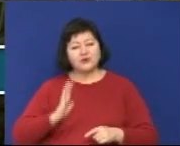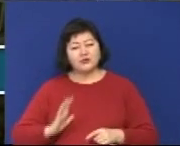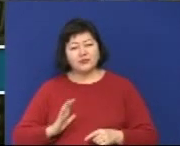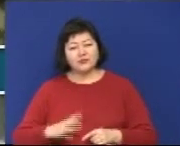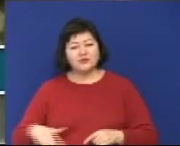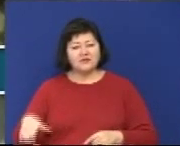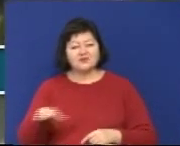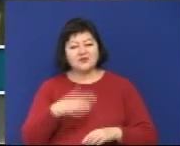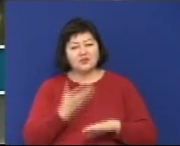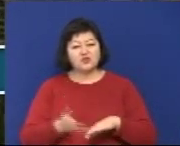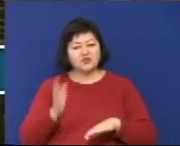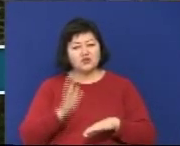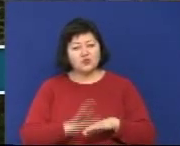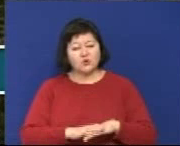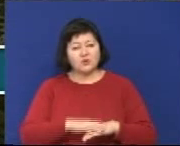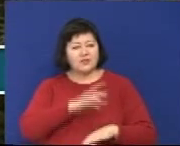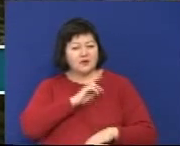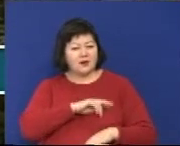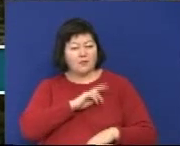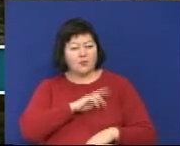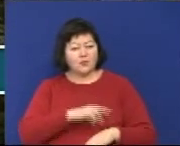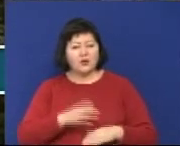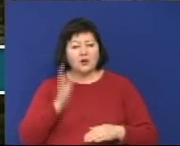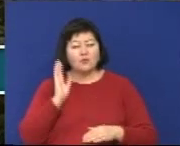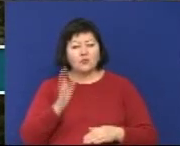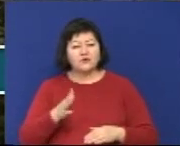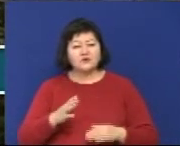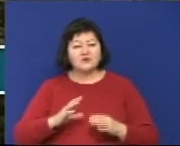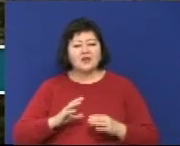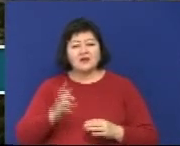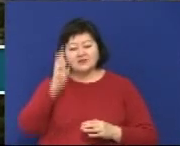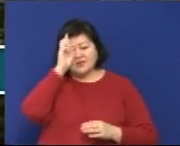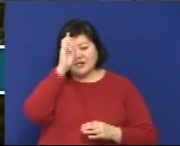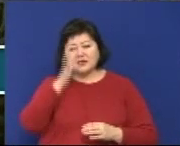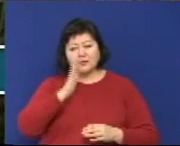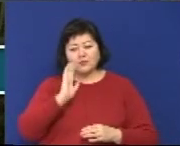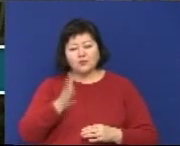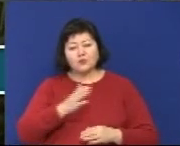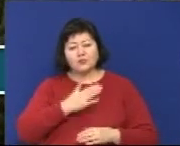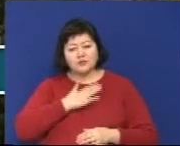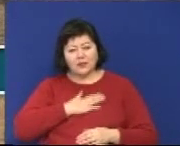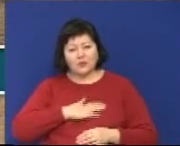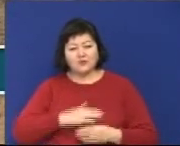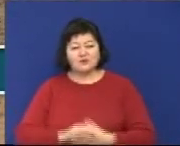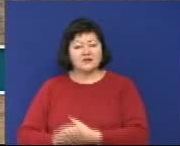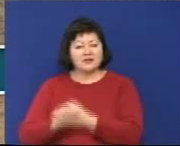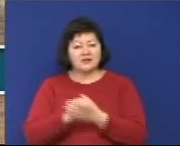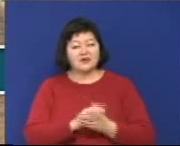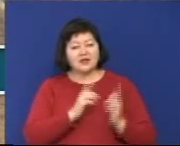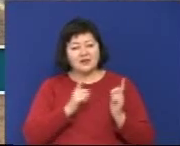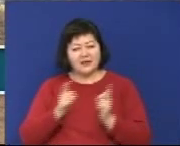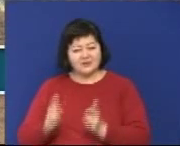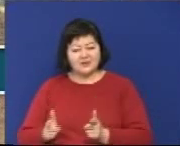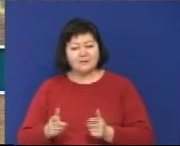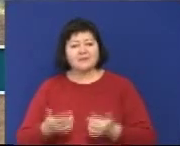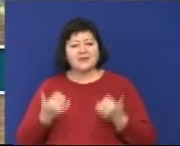тяготы воинской службы. Пусть в нашей стране будет мир и согласие, пусть наша армия будет сильной. Отметим, что разведчик